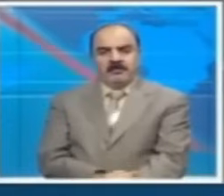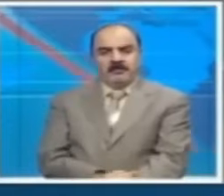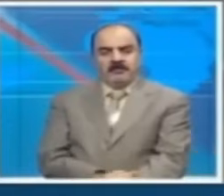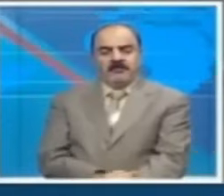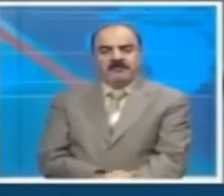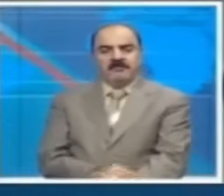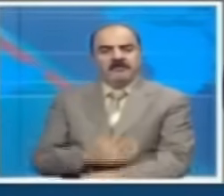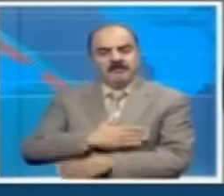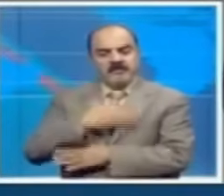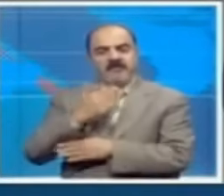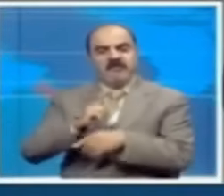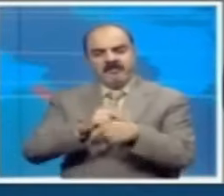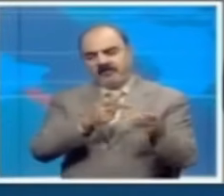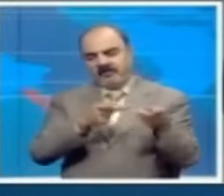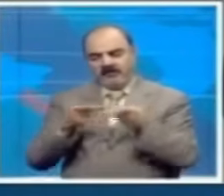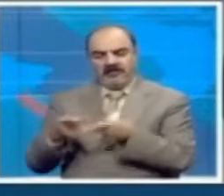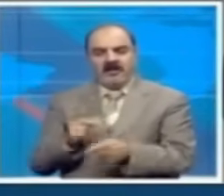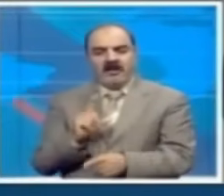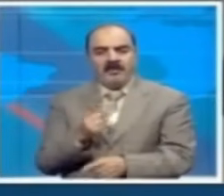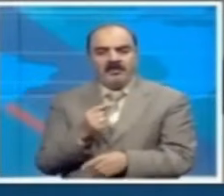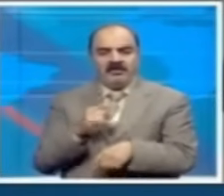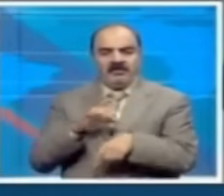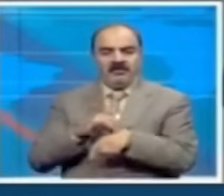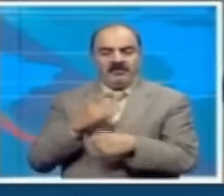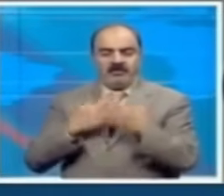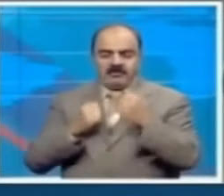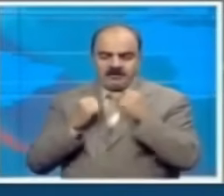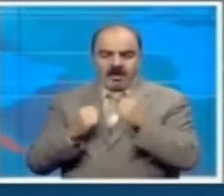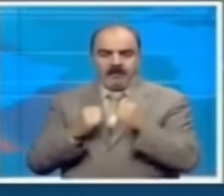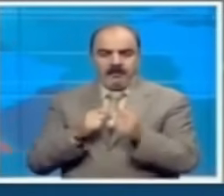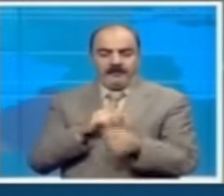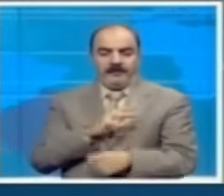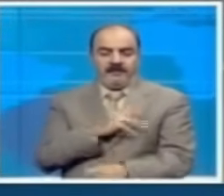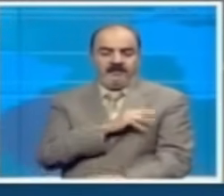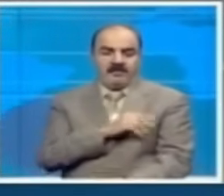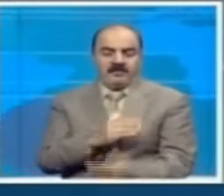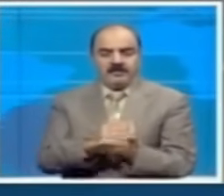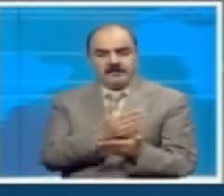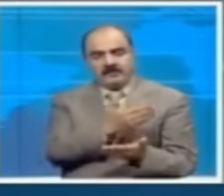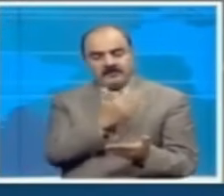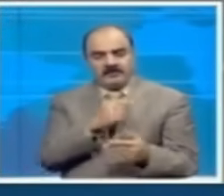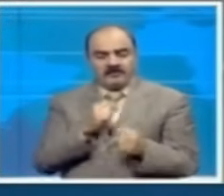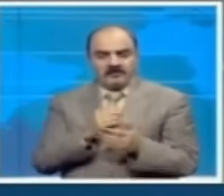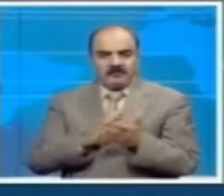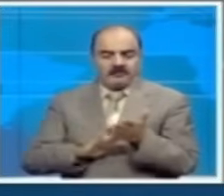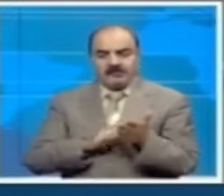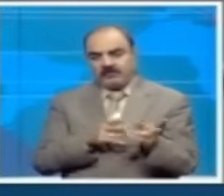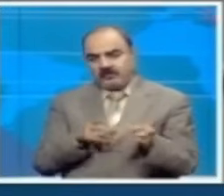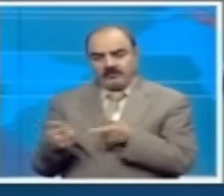استقبل معبر رفح 15 مصابا من والجرحى من الجانب الفلسطيني لعلاجهم